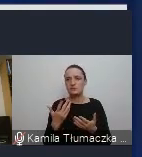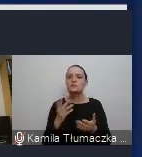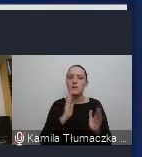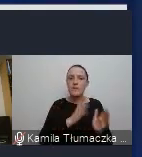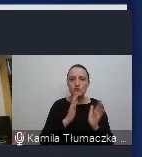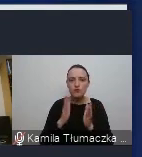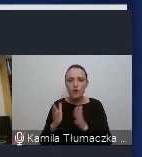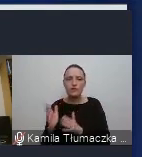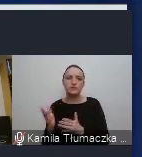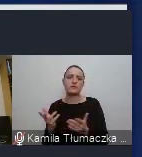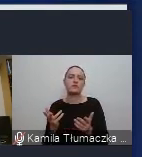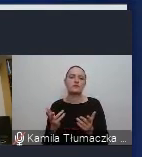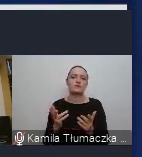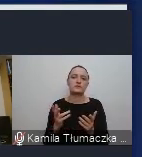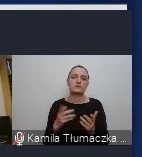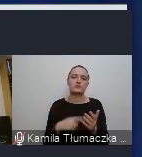uporządkowania,